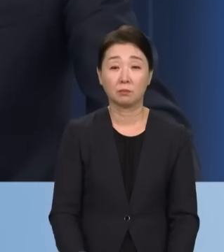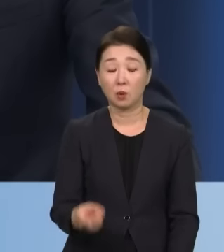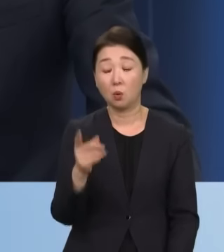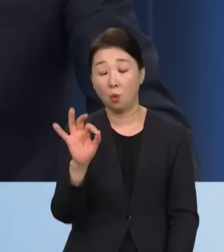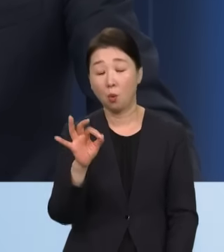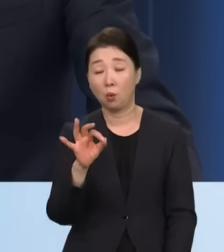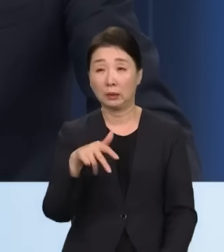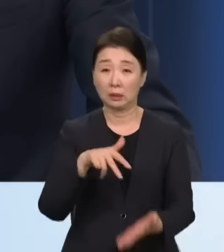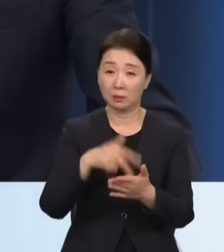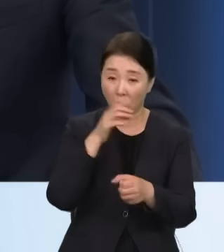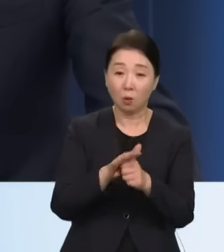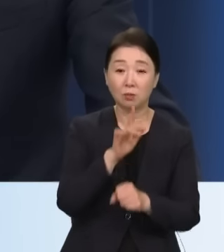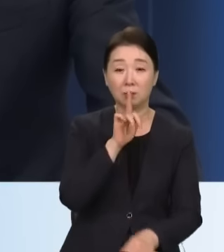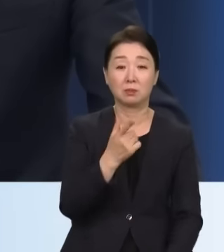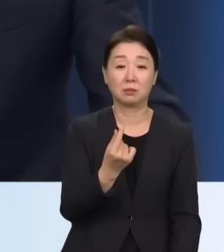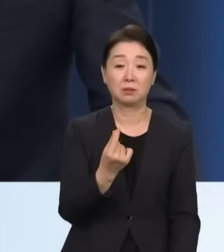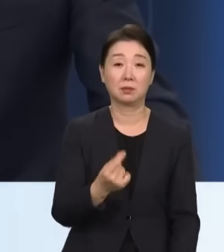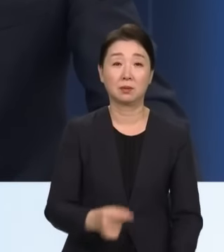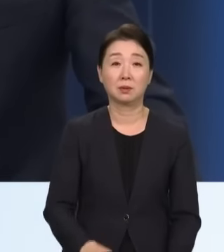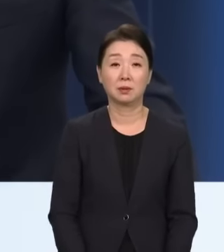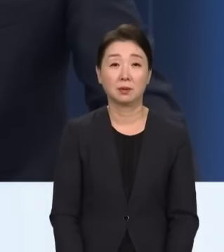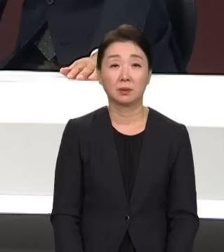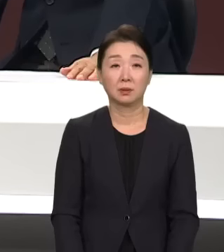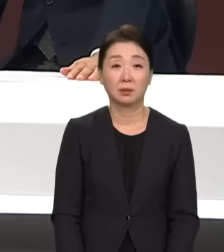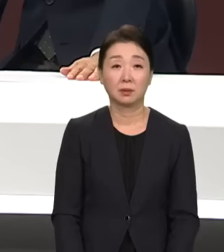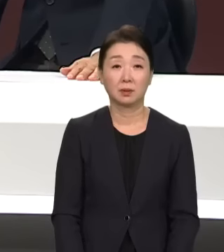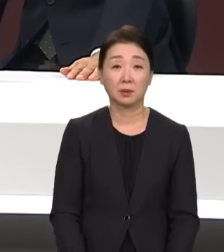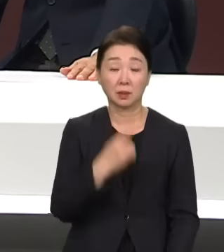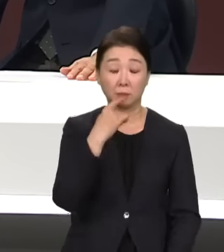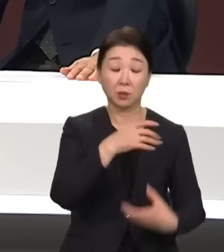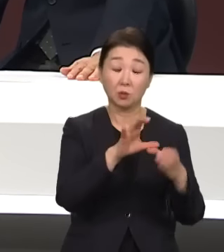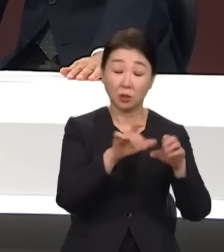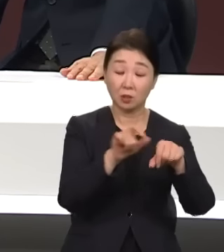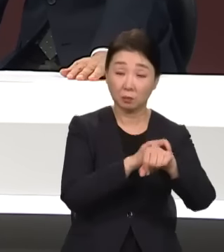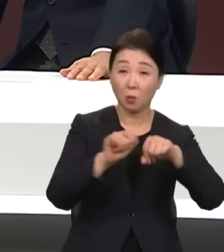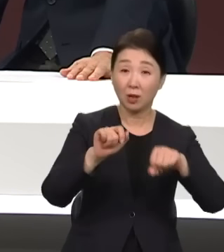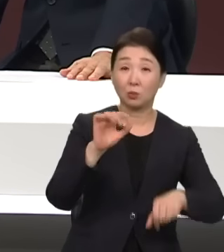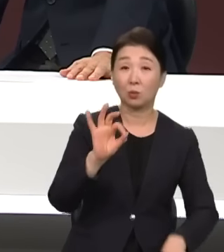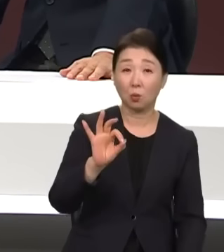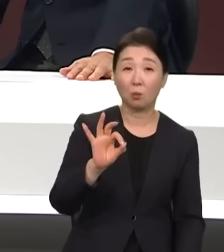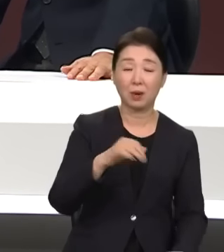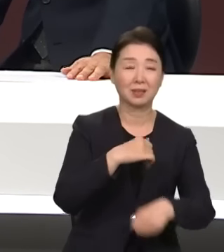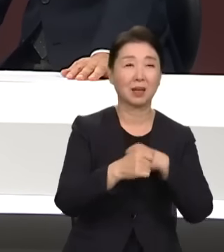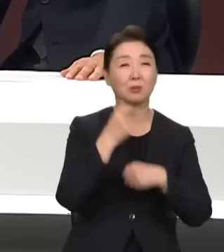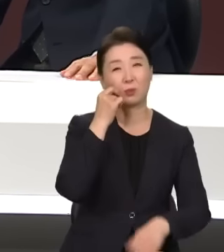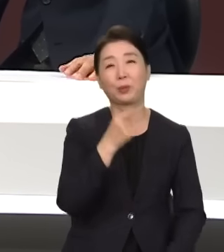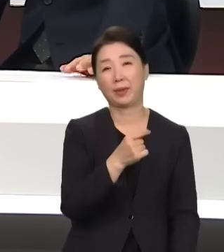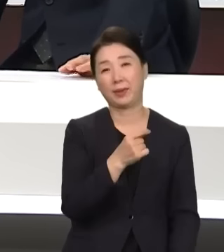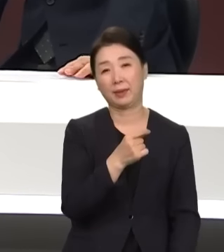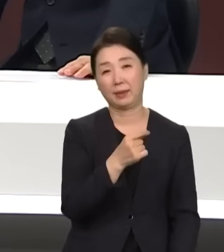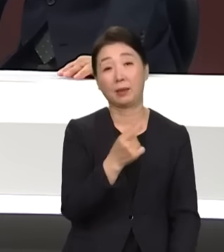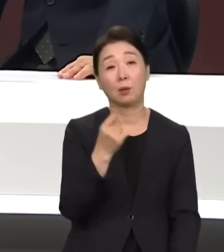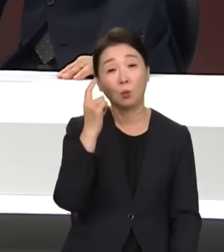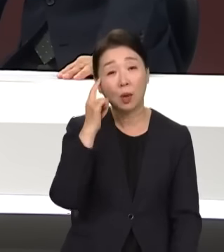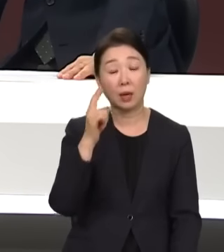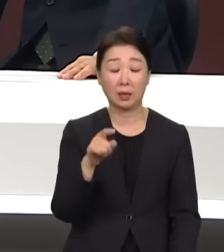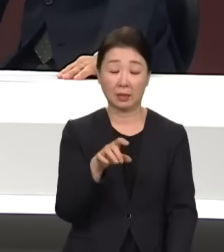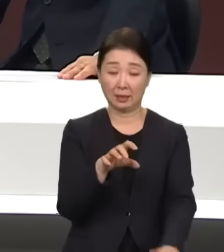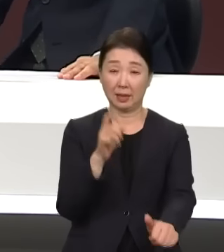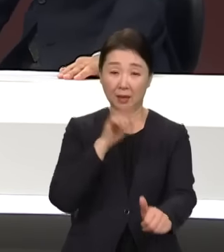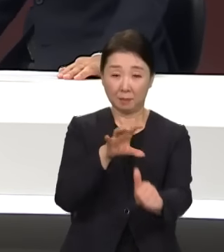입장에서는 억울하다고는 하고 있는 상황입니다. 어쨌든 사실 민주당에서도 특활비에 대해서 자유롭지는 못합니다. 특활비 유용의